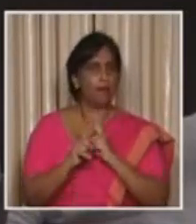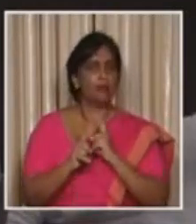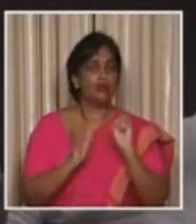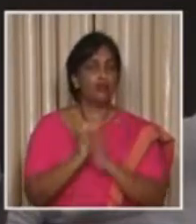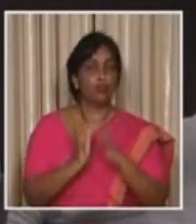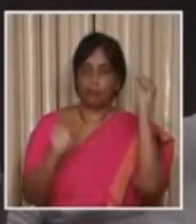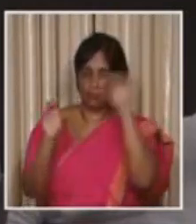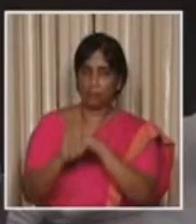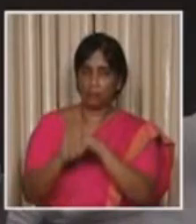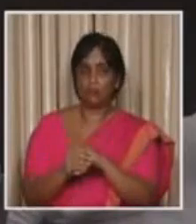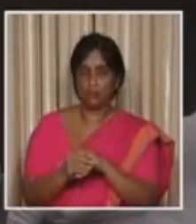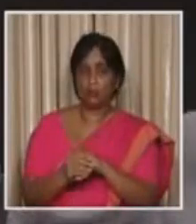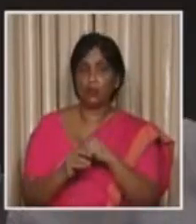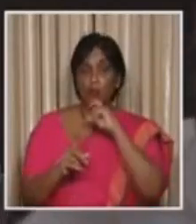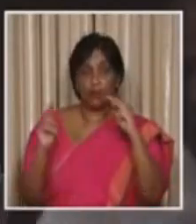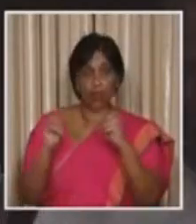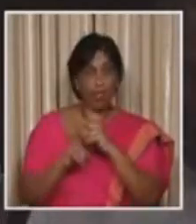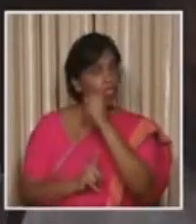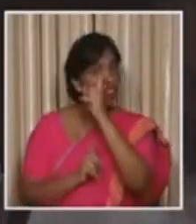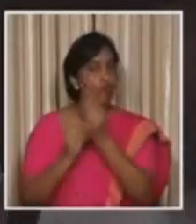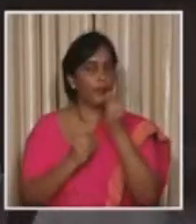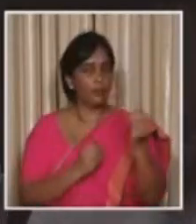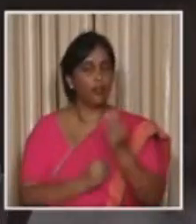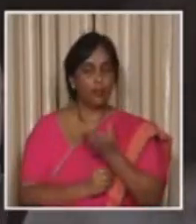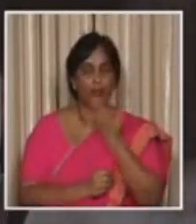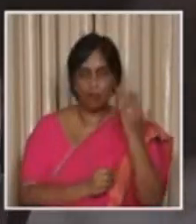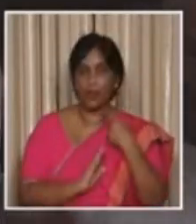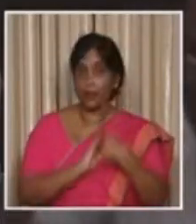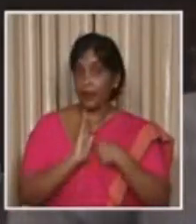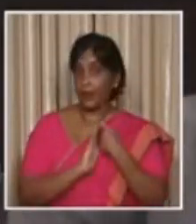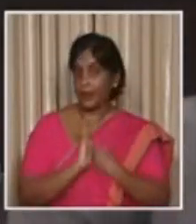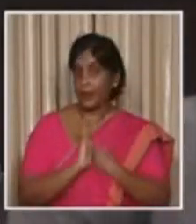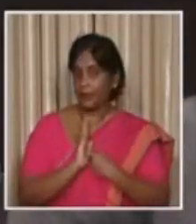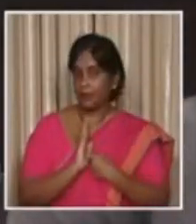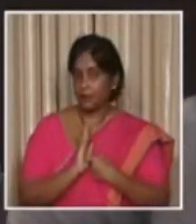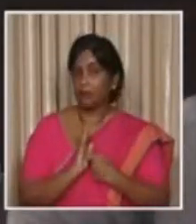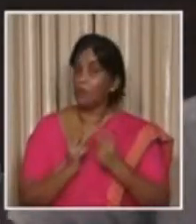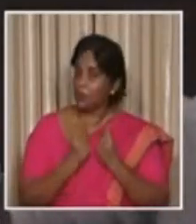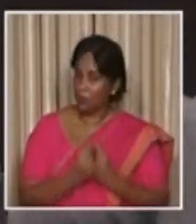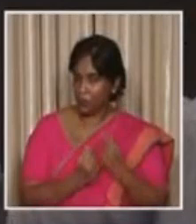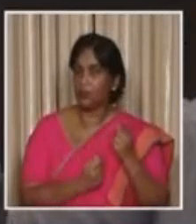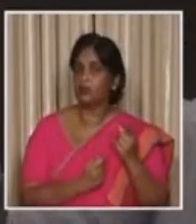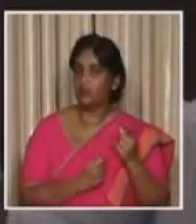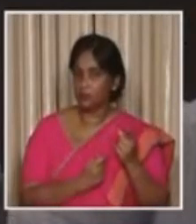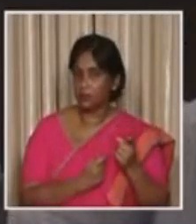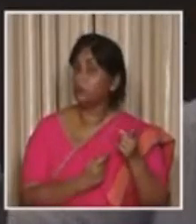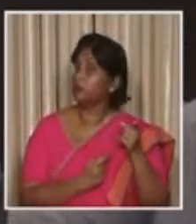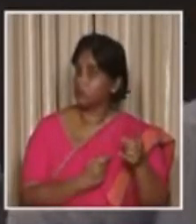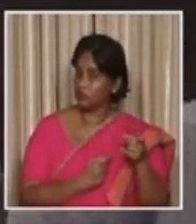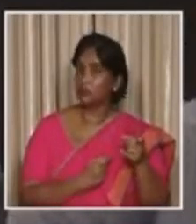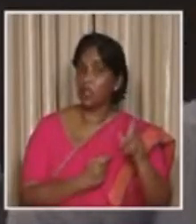වරප්‍රසාද කමිටුවට ගෙනල්ලා මේක ශ්‍රේෂ්ඨාධිකරණයෙන් දඬුවම් ලැබිය හැකි වරදක් අපේ රටේ නීතියට අනුව වහාම